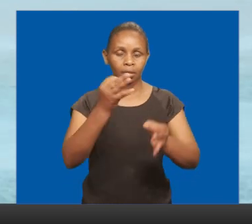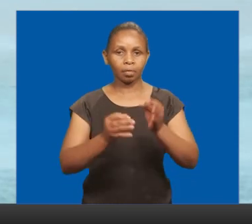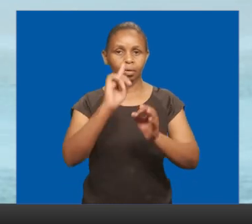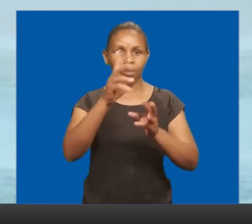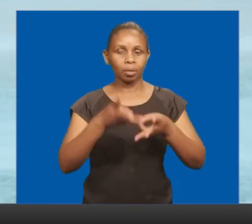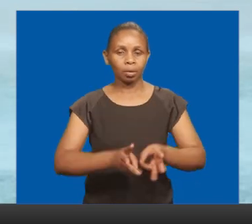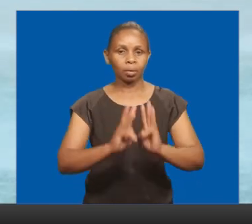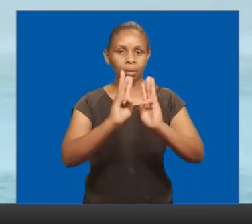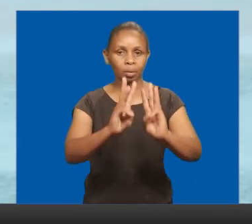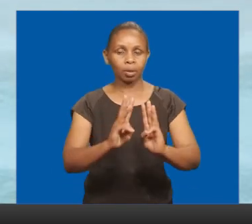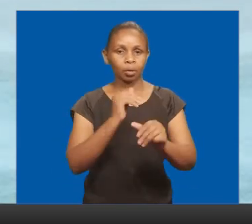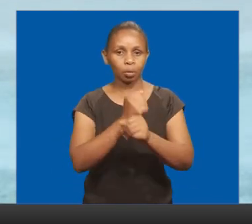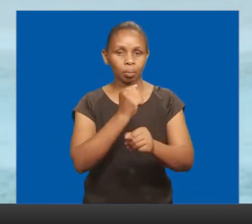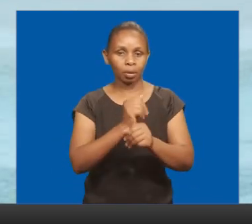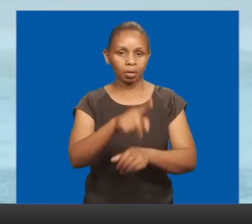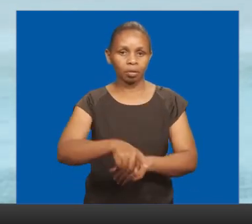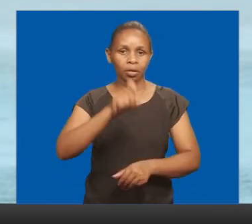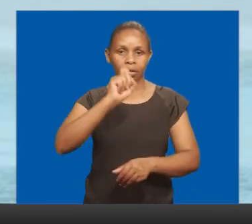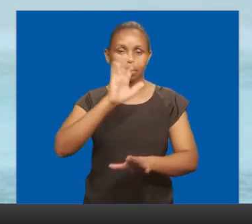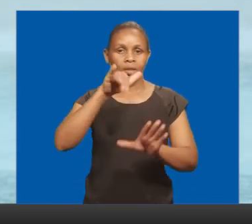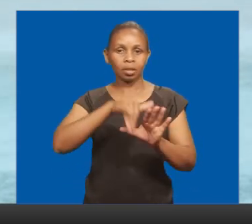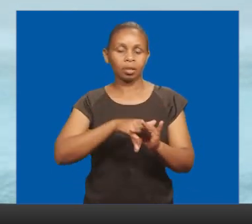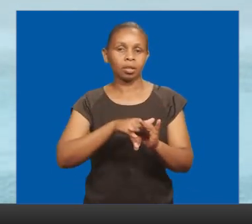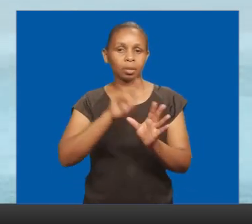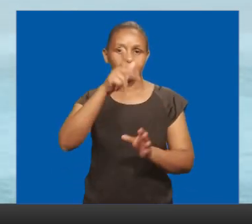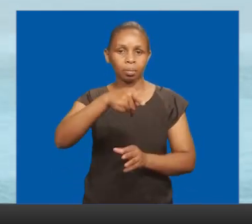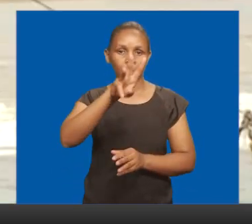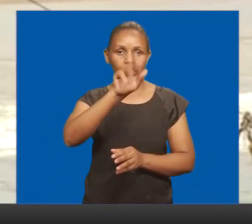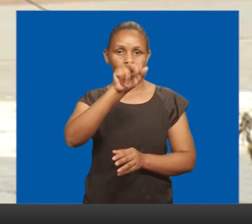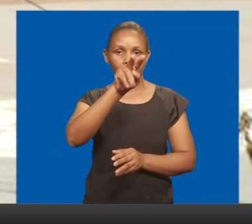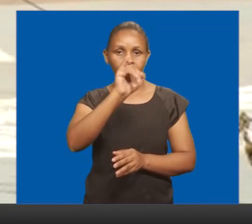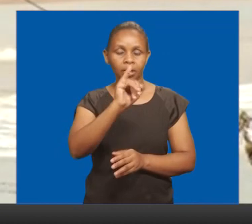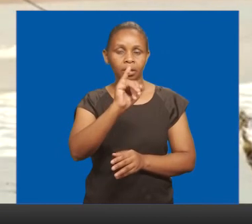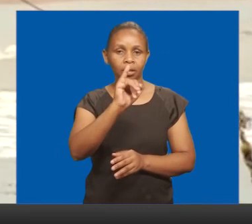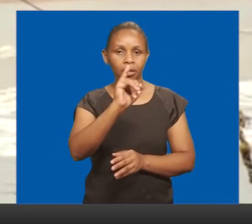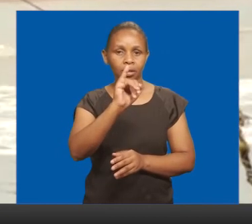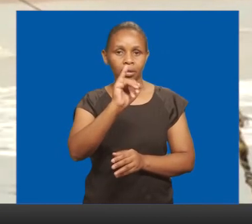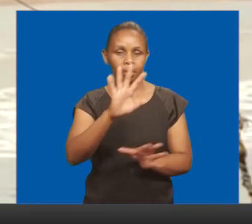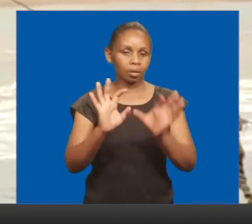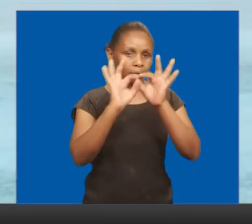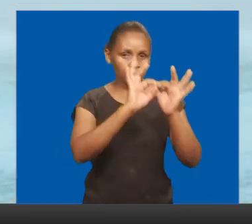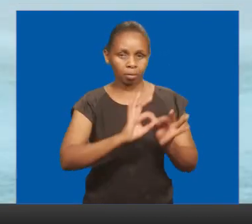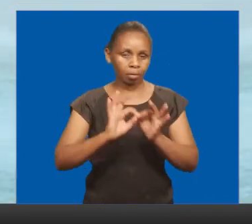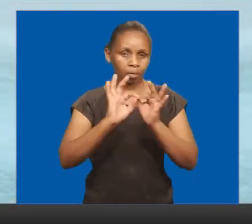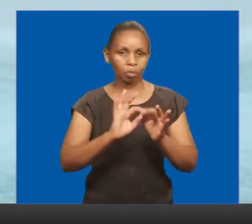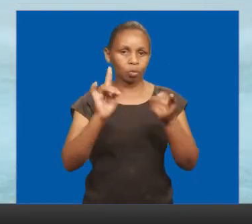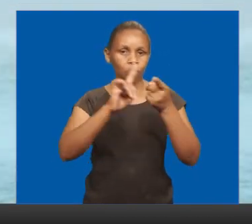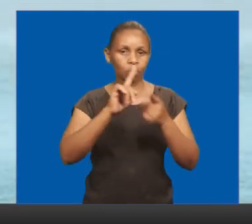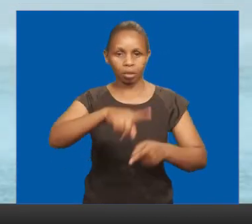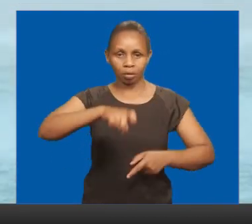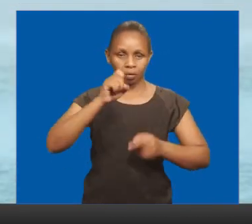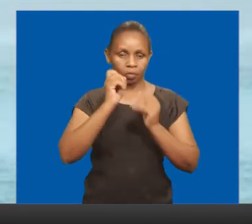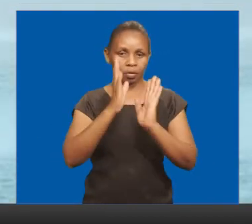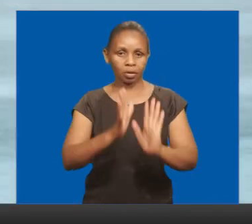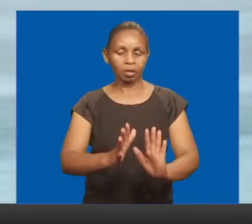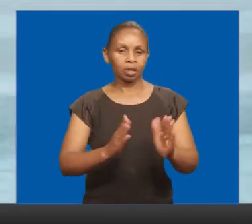Kama njia Moja ya kulainisha uvuvi katika fuo Za pwani shirika la huduma